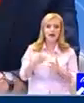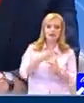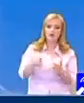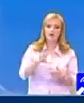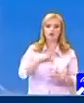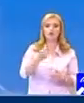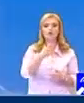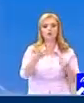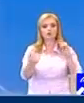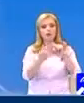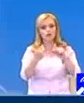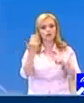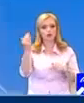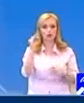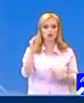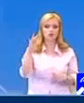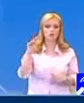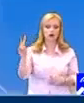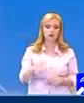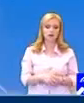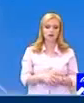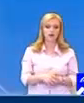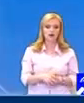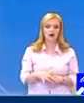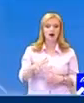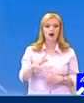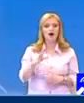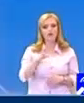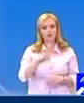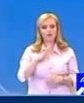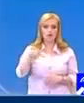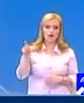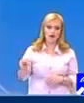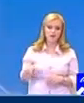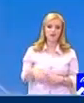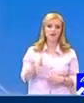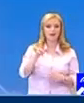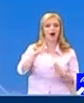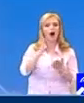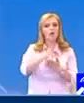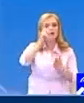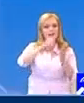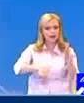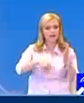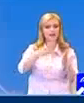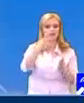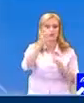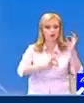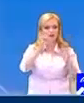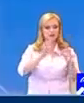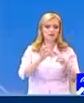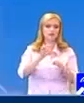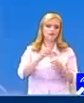Ceban? Întotdeauna există și oameni care votează pentru, au încredere 100% sau foarte multă încredere